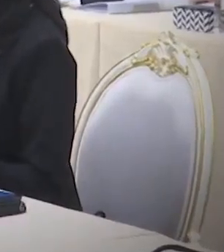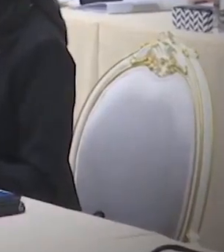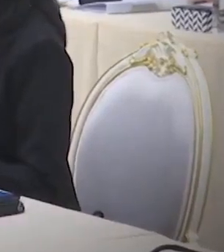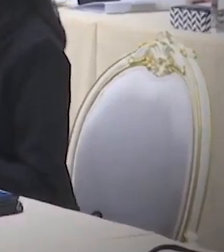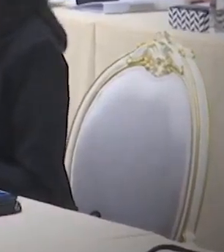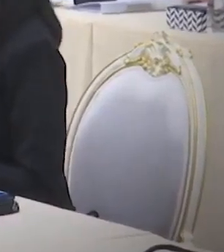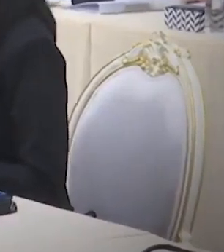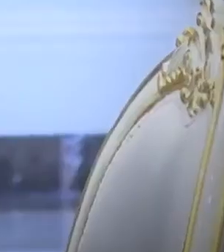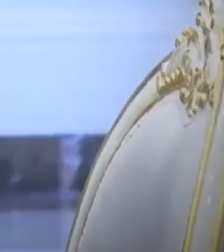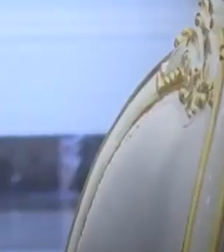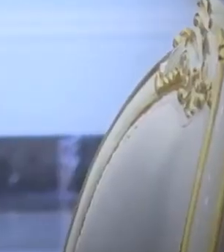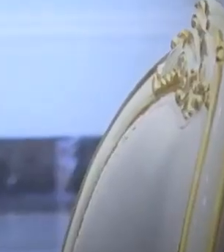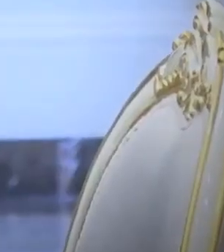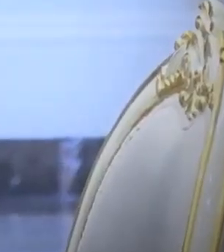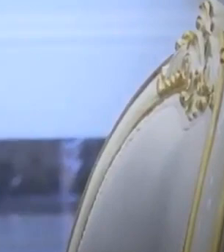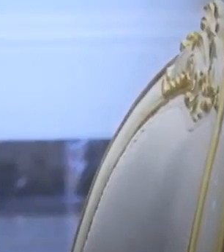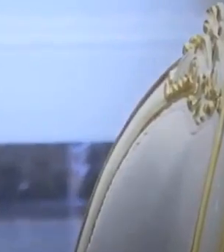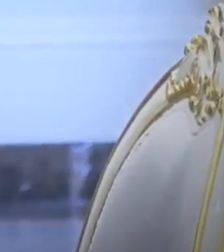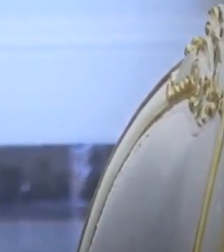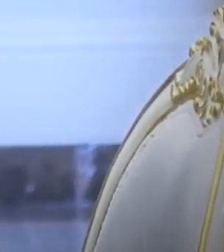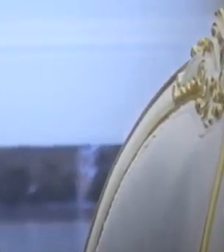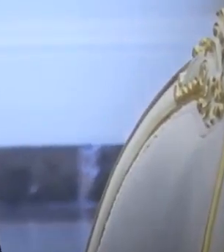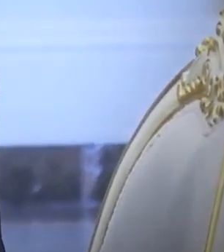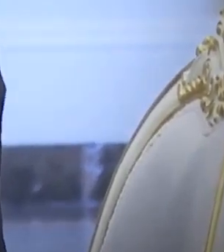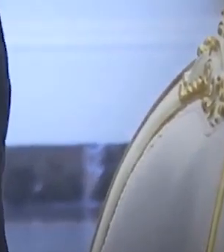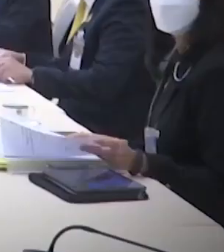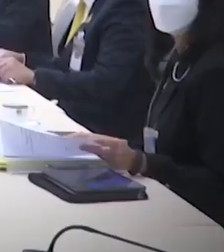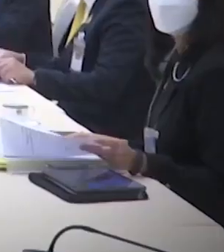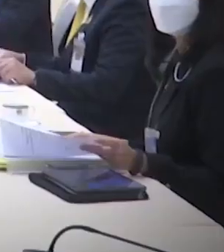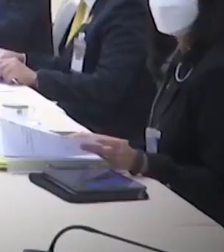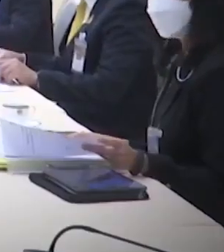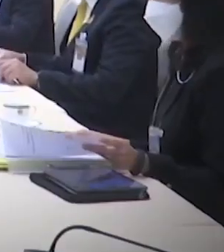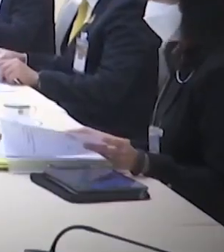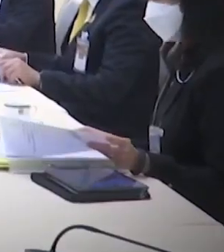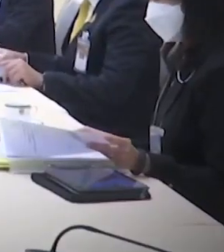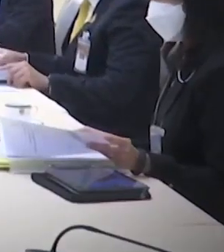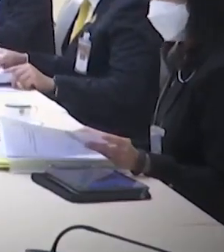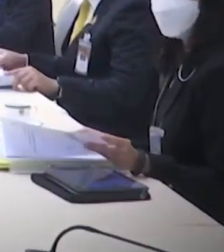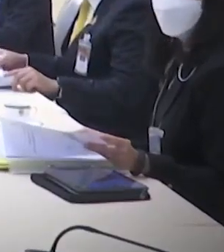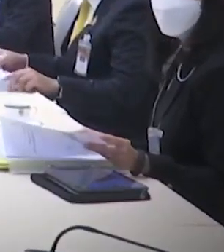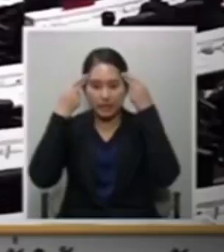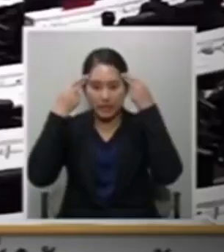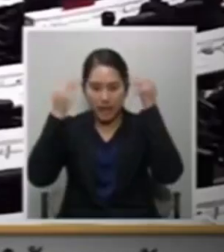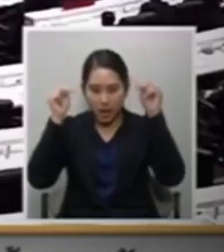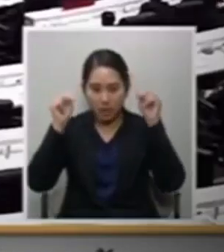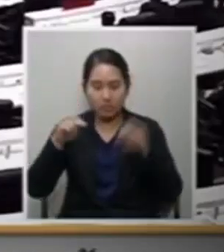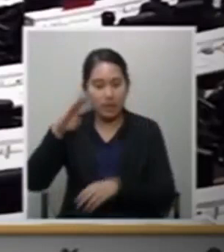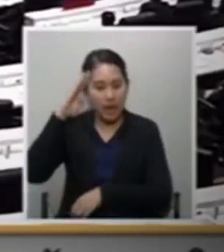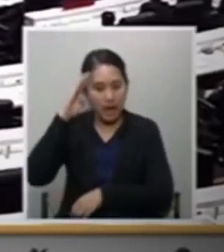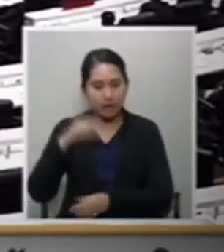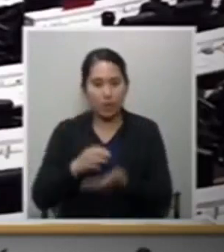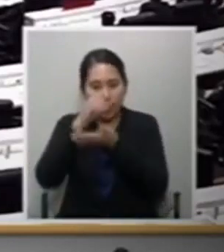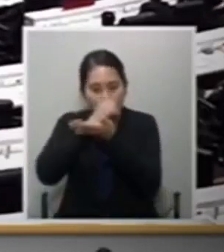มหญ้าทั่วประเทศไทยการสะท้อนปัญหายาเสพติดระบาดหนักในยุครัฐบาลประยุทธ์เคยมีการ